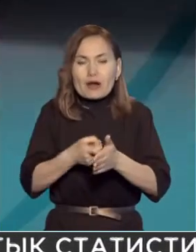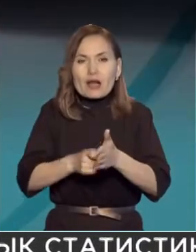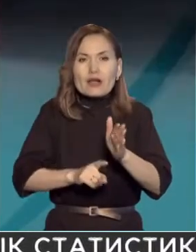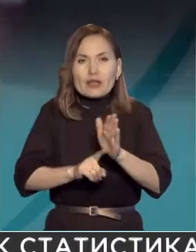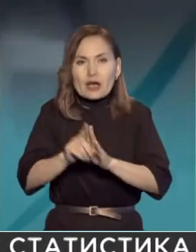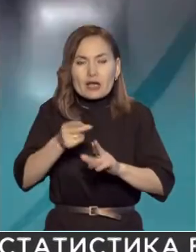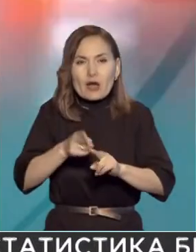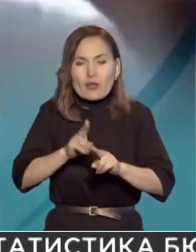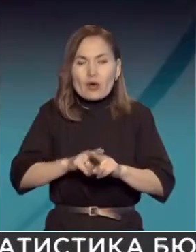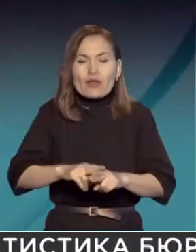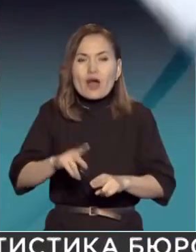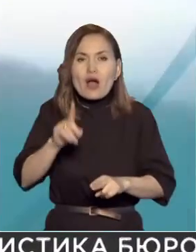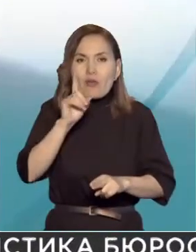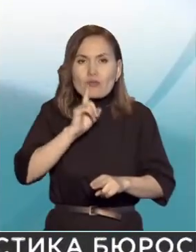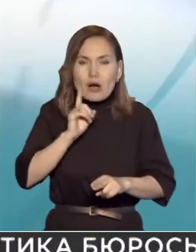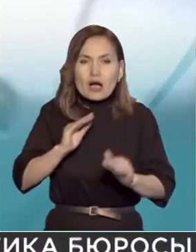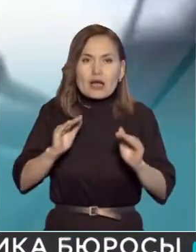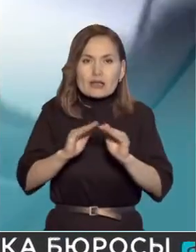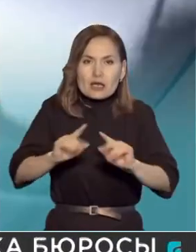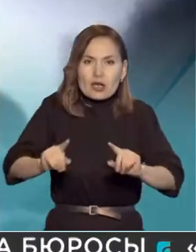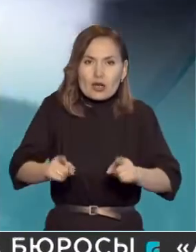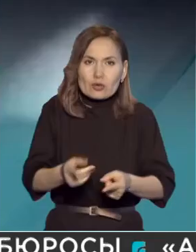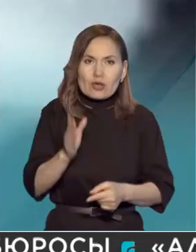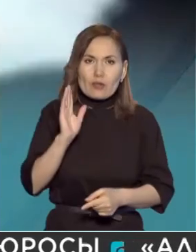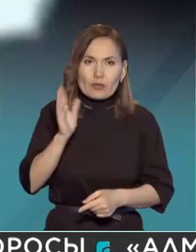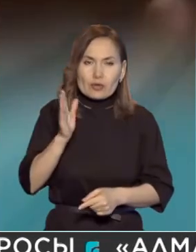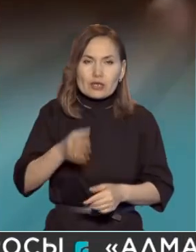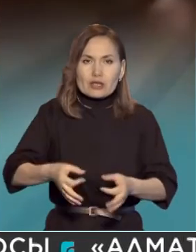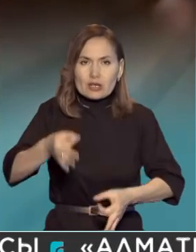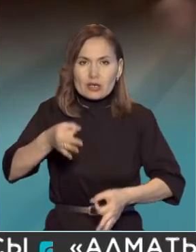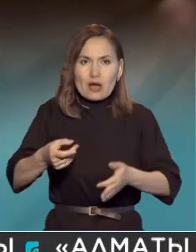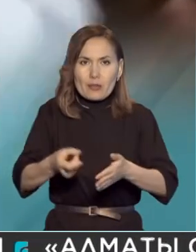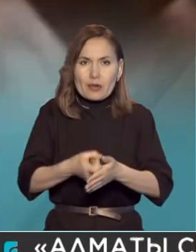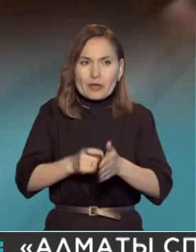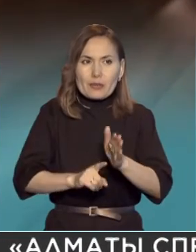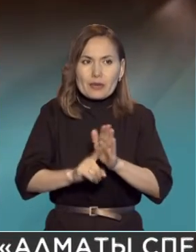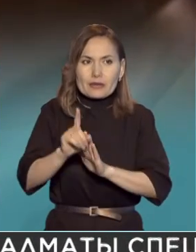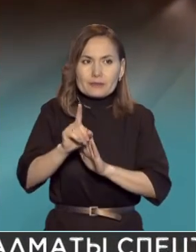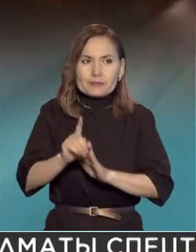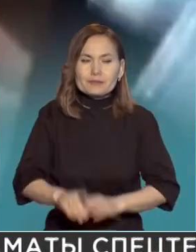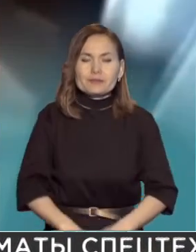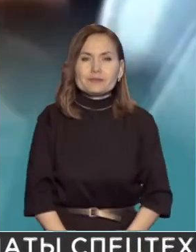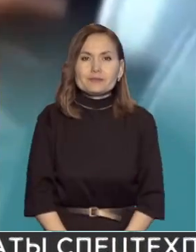ақпарат жария етуге жатпайды, дейді өңірдегі сыбайластық жемқорлықпен күрес қызметінің өкілдері.